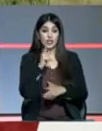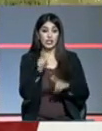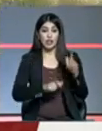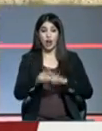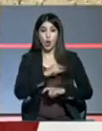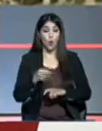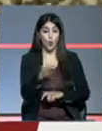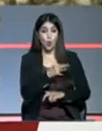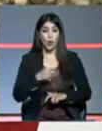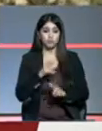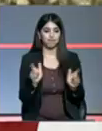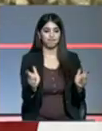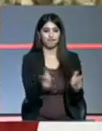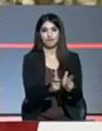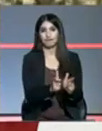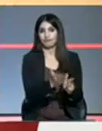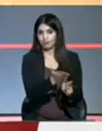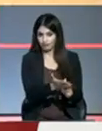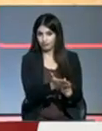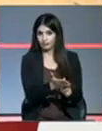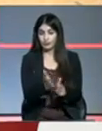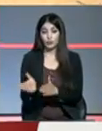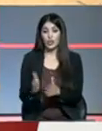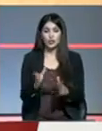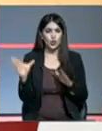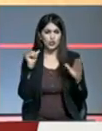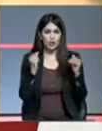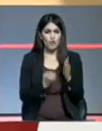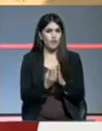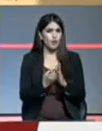طورناه للسيطره عليهما يحكم